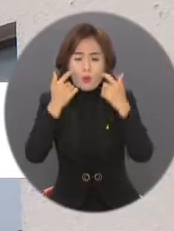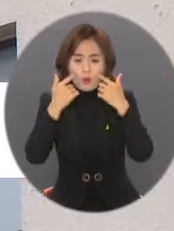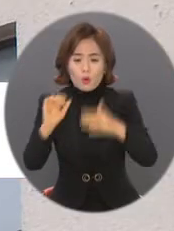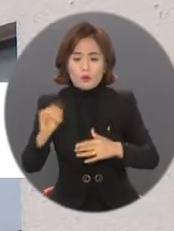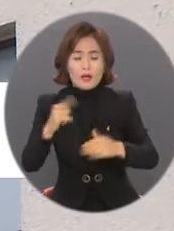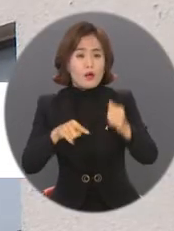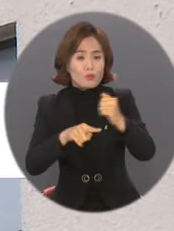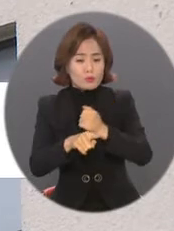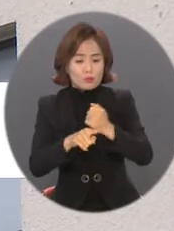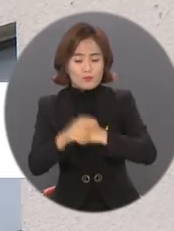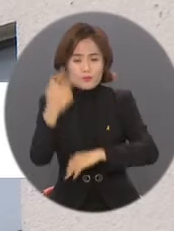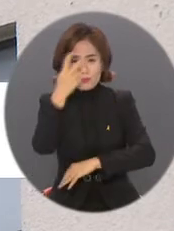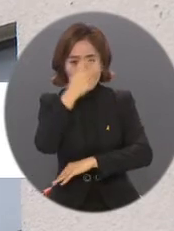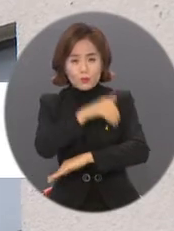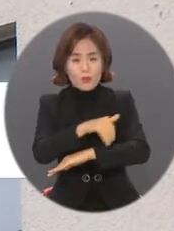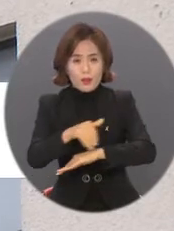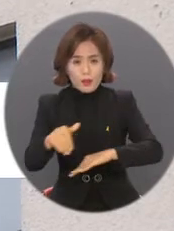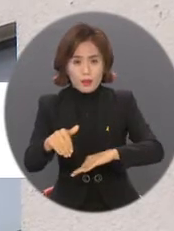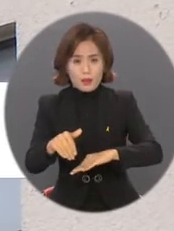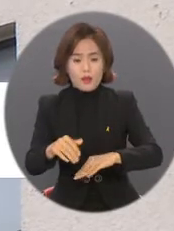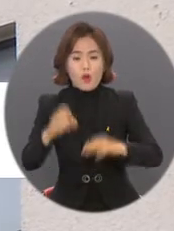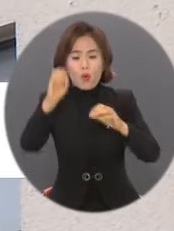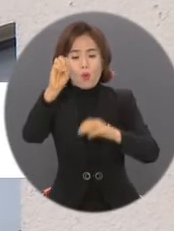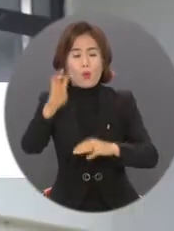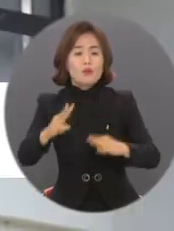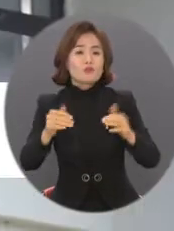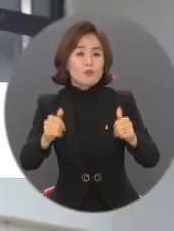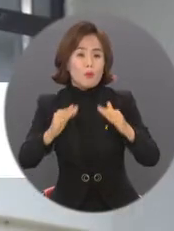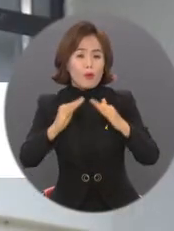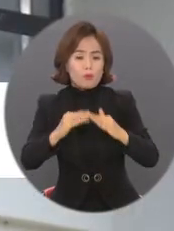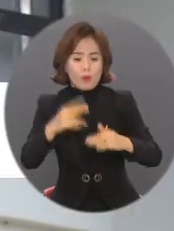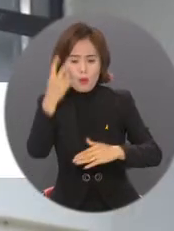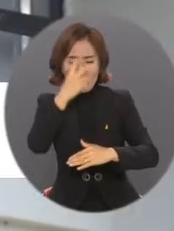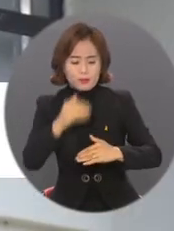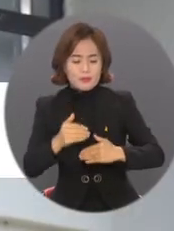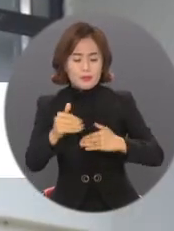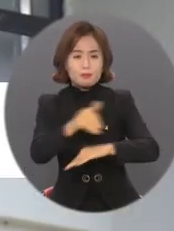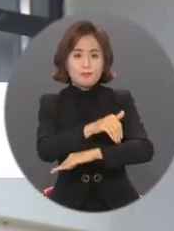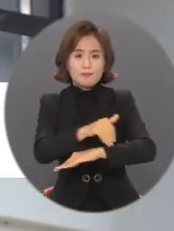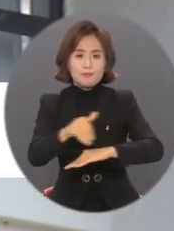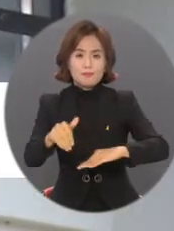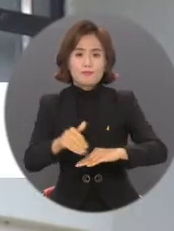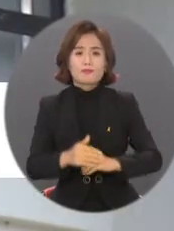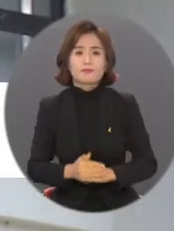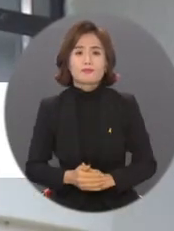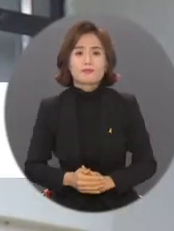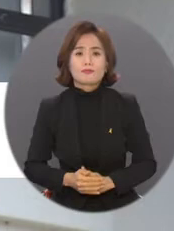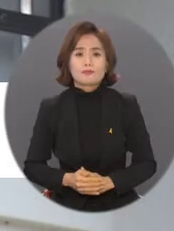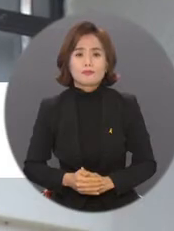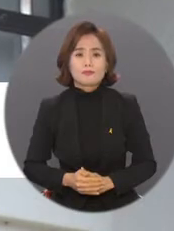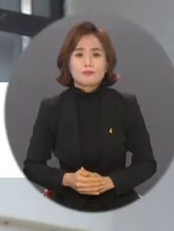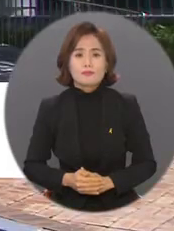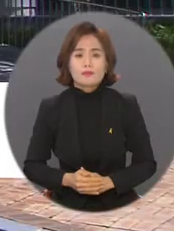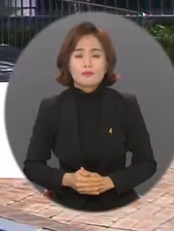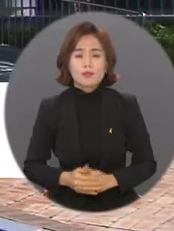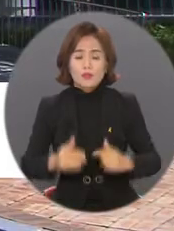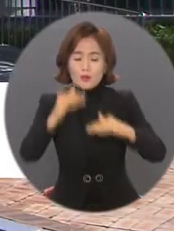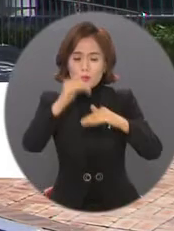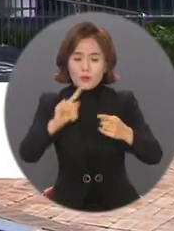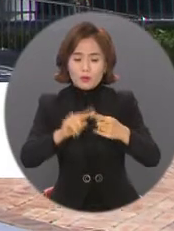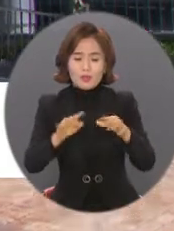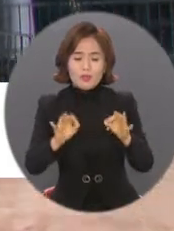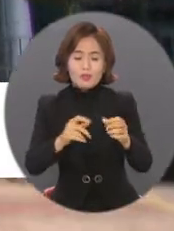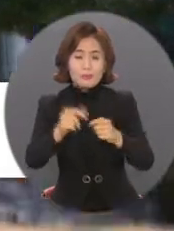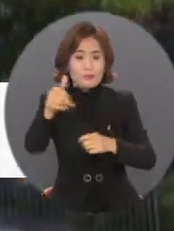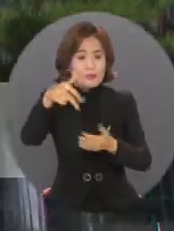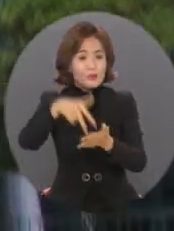사고 경위를 조사 할 예정이고 방 조지 검도 감찰을 진행할 계획인 것으로 알려졌습니다 이와 관련해 김